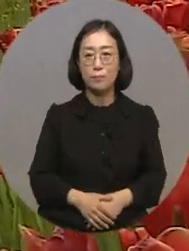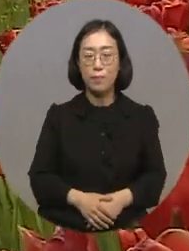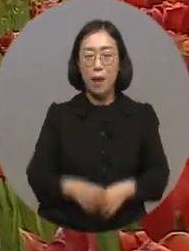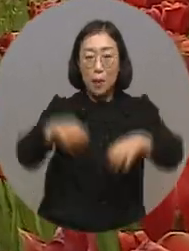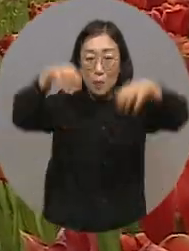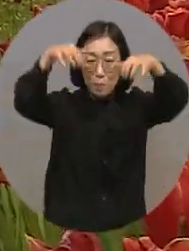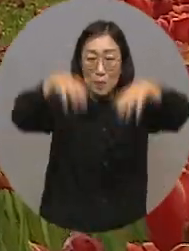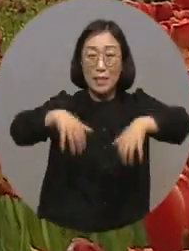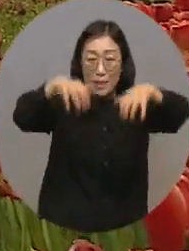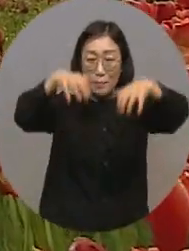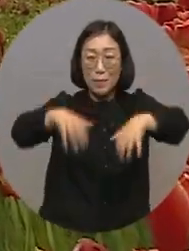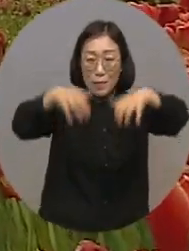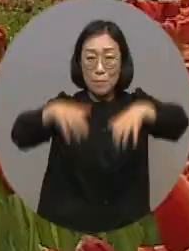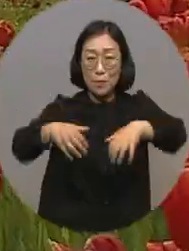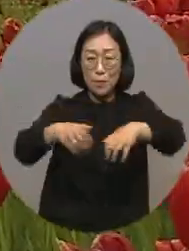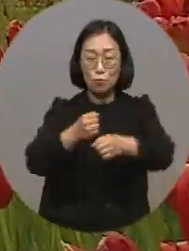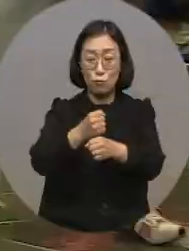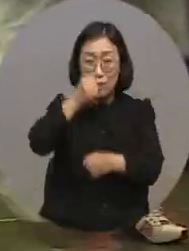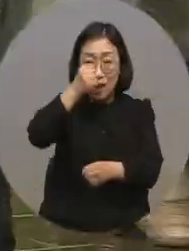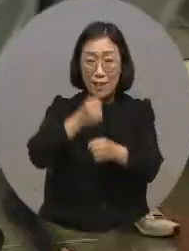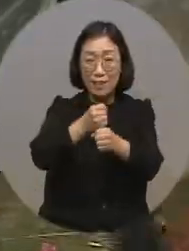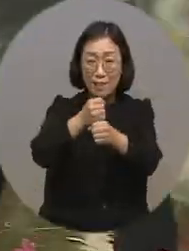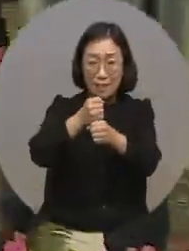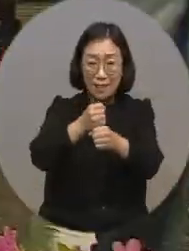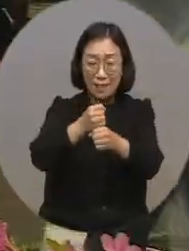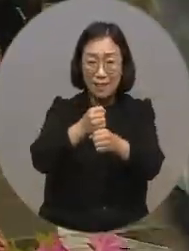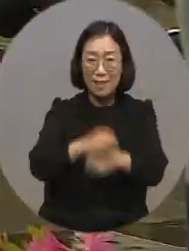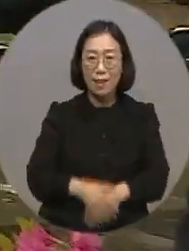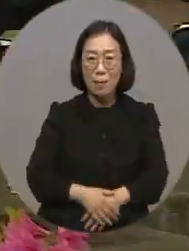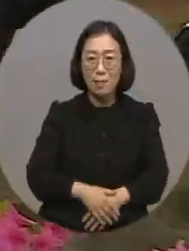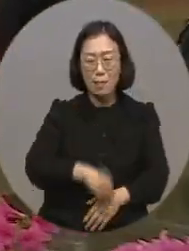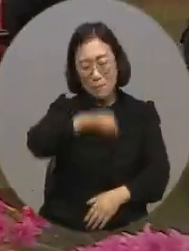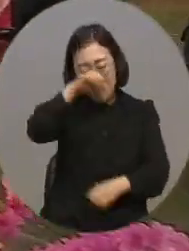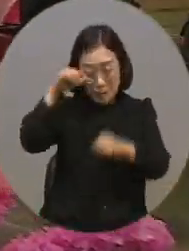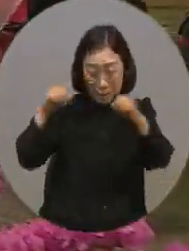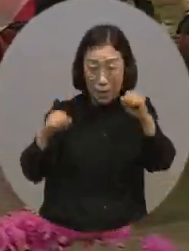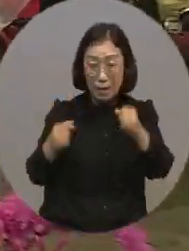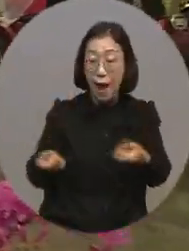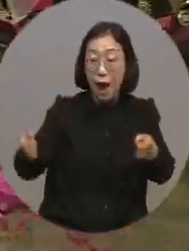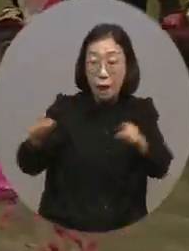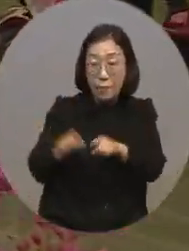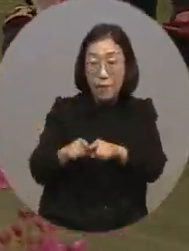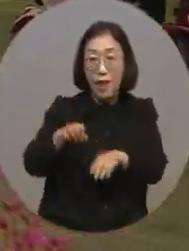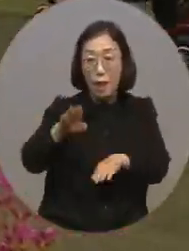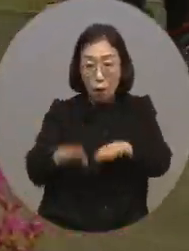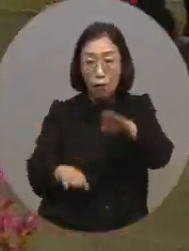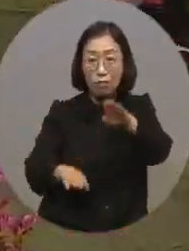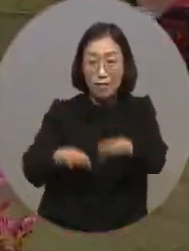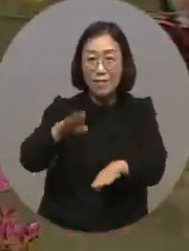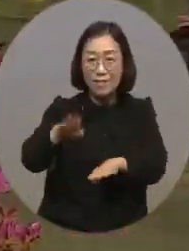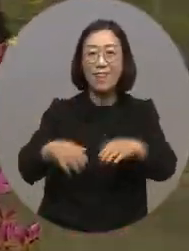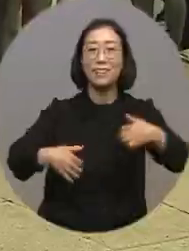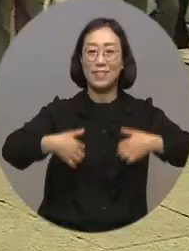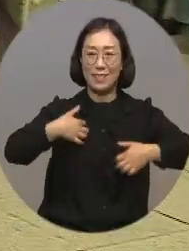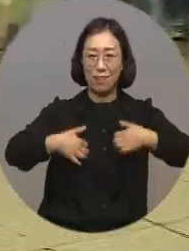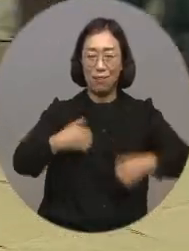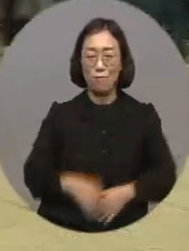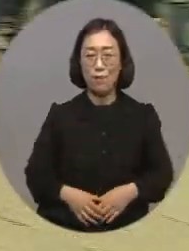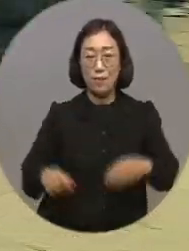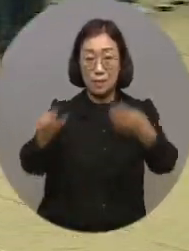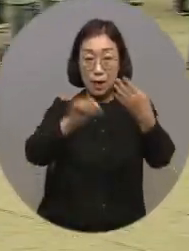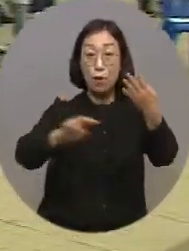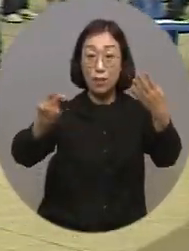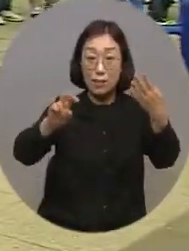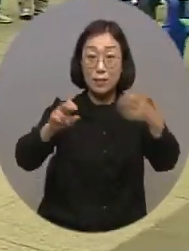부슬부슬 내리는 비에 우산을 쓰고 흐르는 빗물을 닦아도 짝꿍과 걷는 시간은 즐겁기만 합니다. 4월